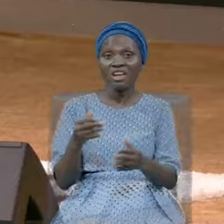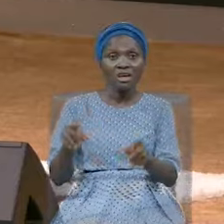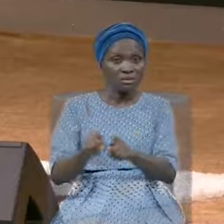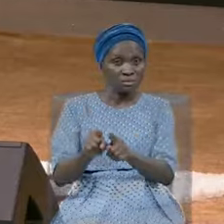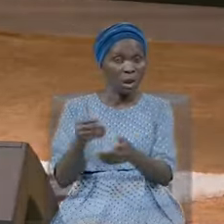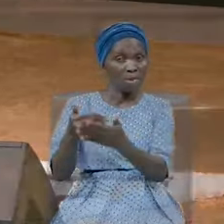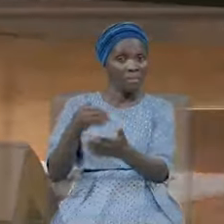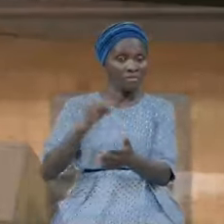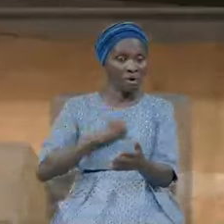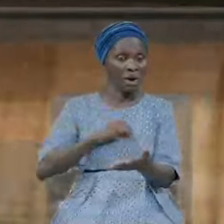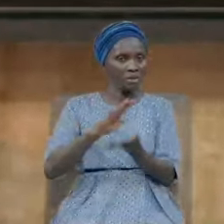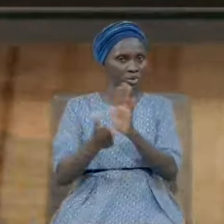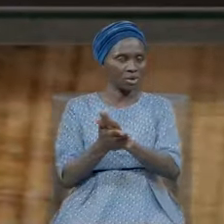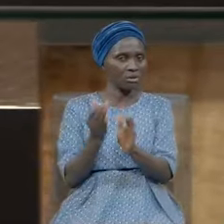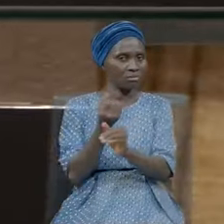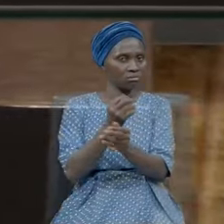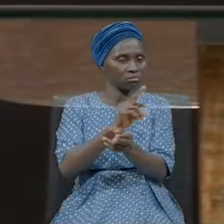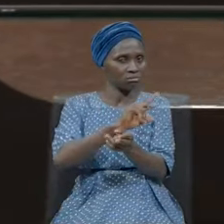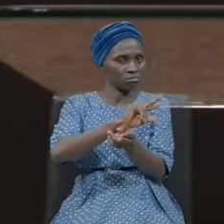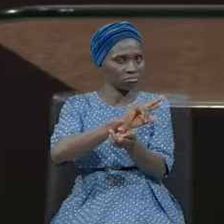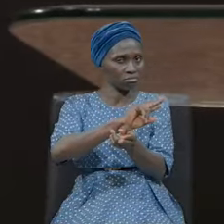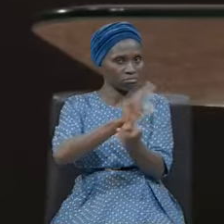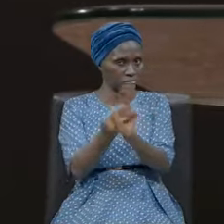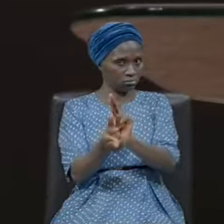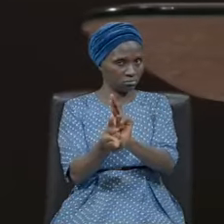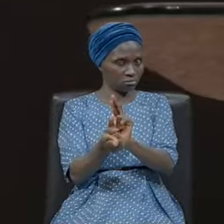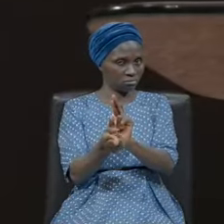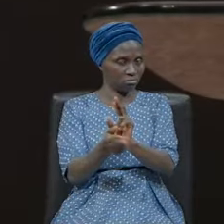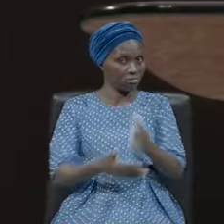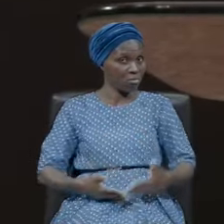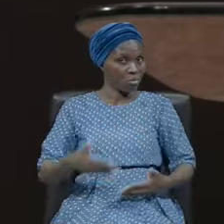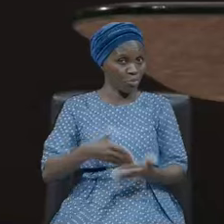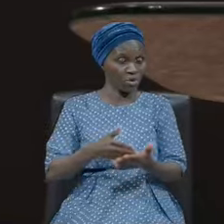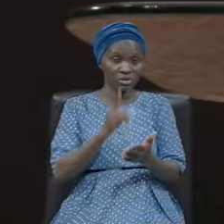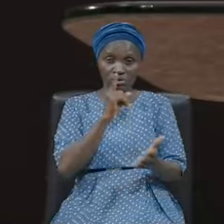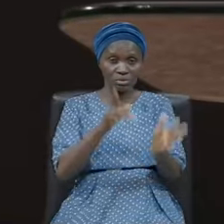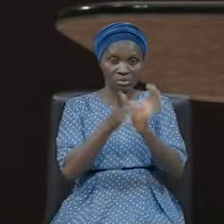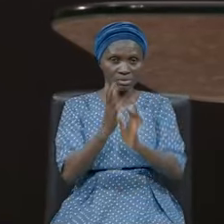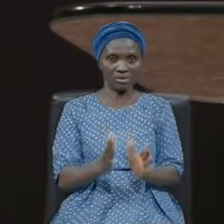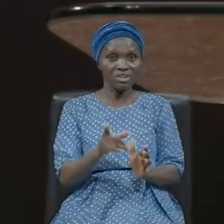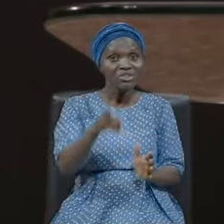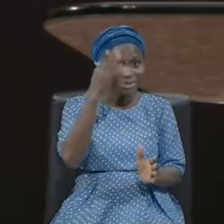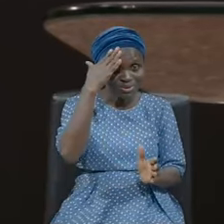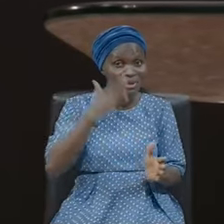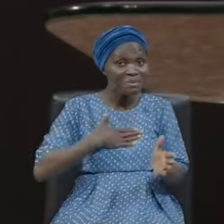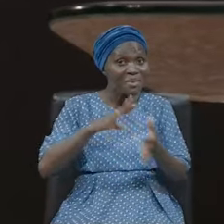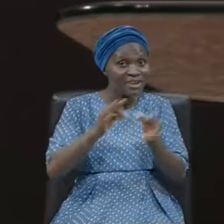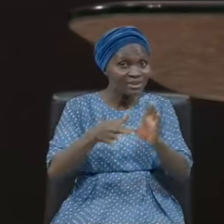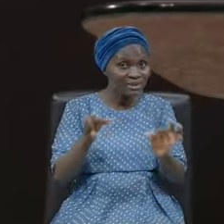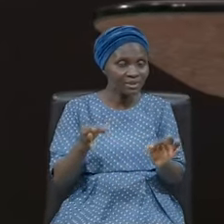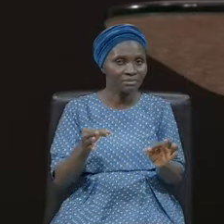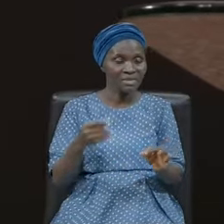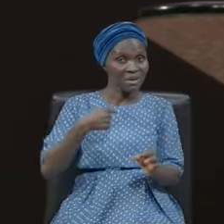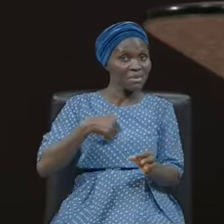devienne né de nouveau, réellement né de nouveau, vous connaissez mon histoire.